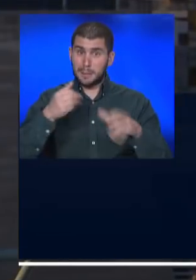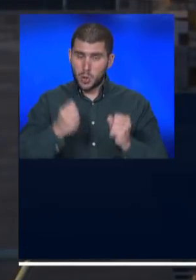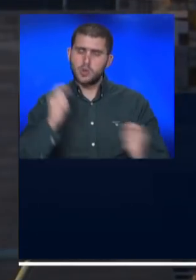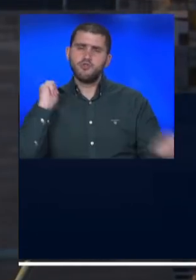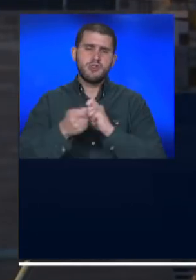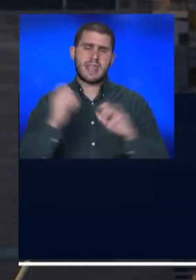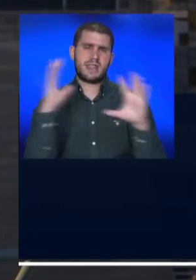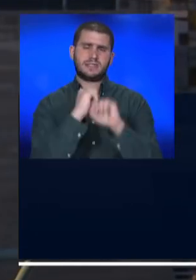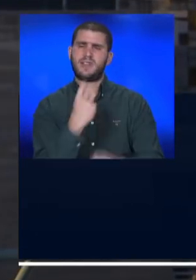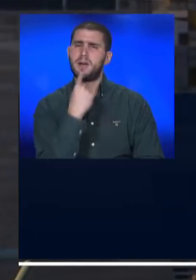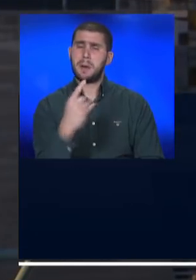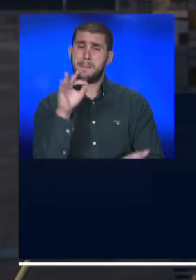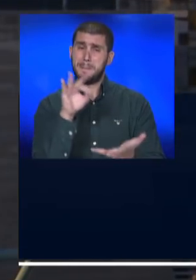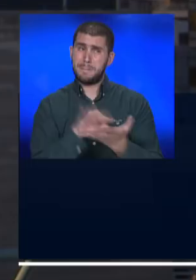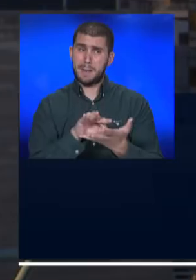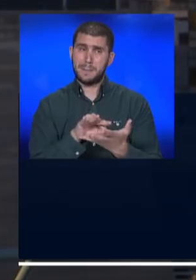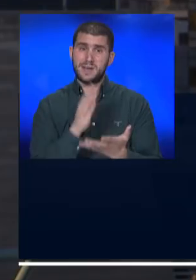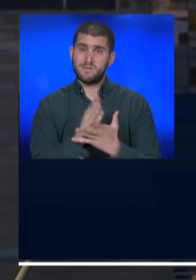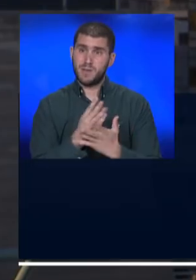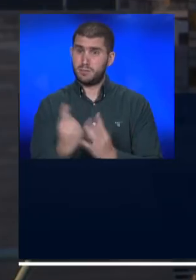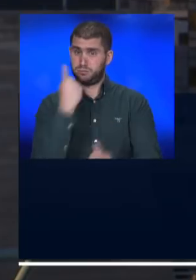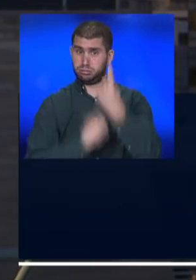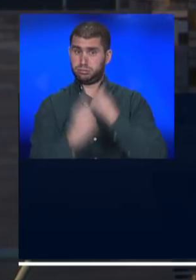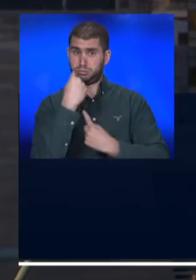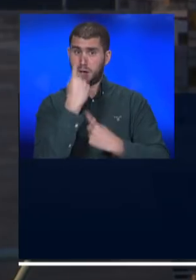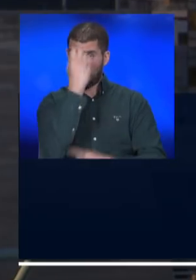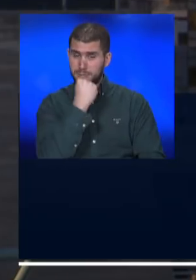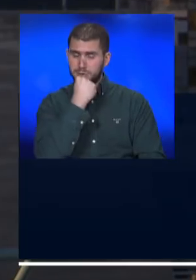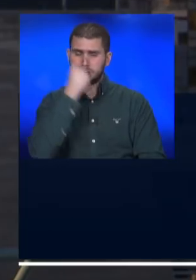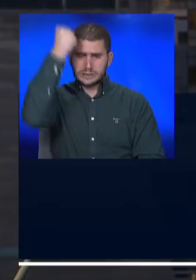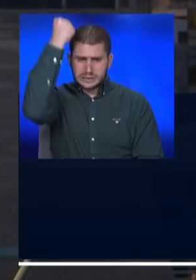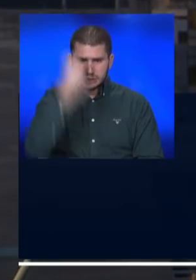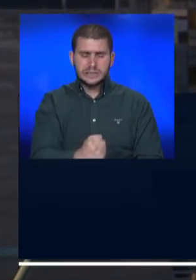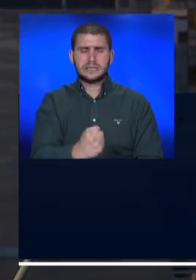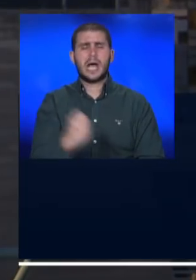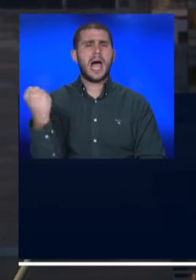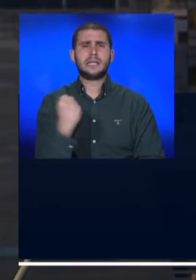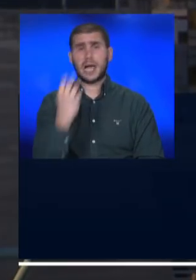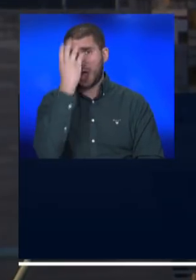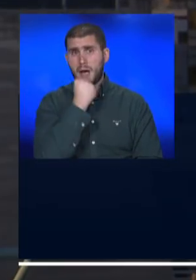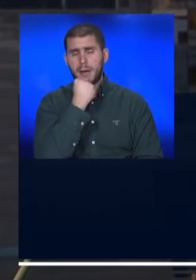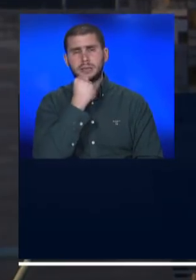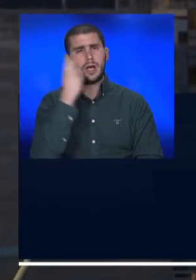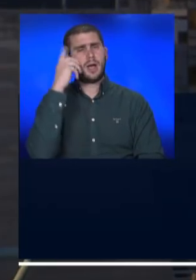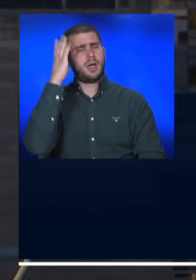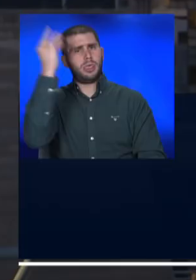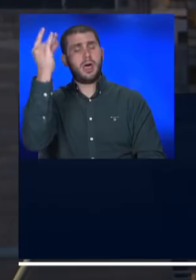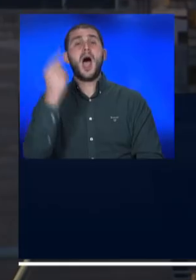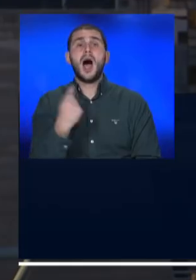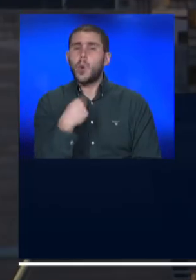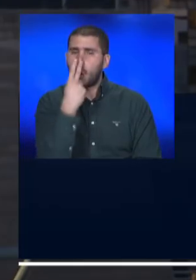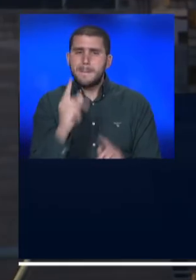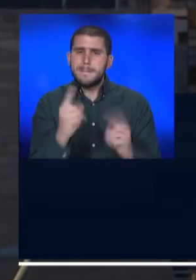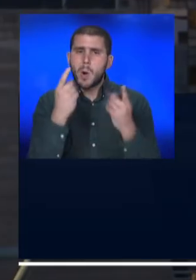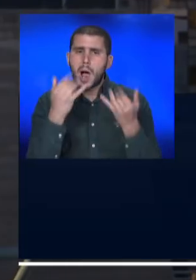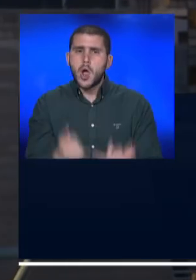ברגע שנהיה מותקפים על ידי חמאס, הפגיעה תהיה כזאת שחמאס לא ישכח. ואנחנו רואים איך, מה קורה היום בעזה, לא